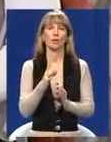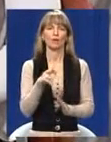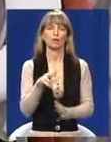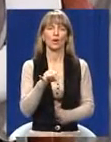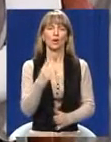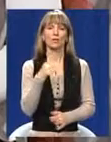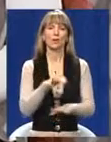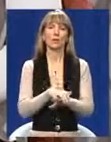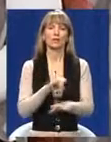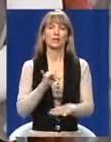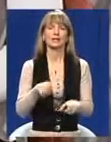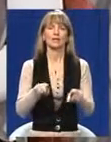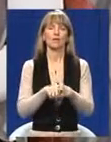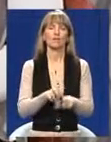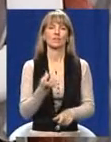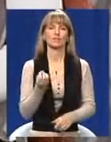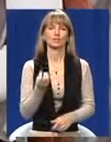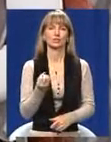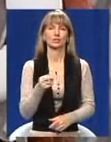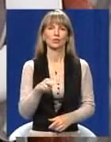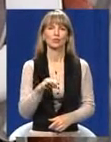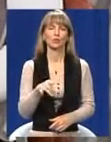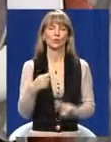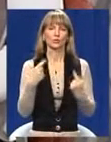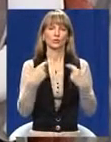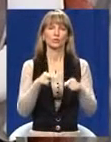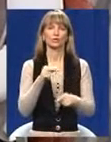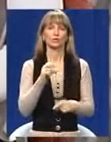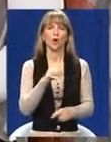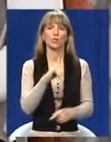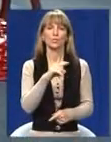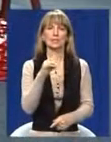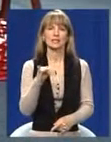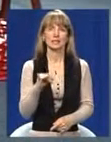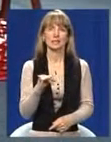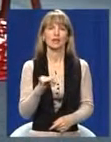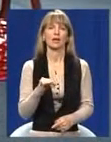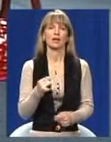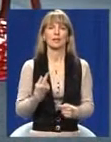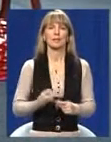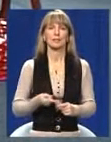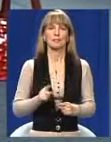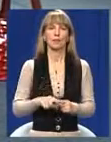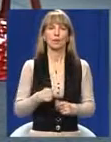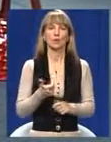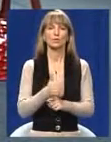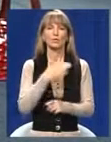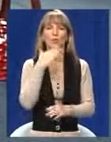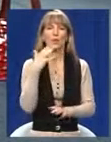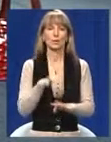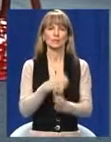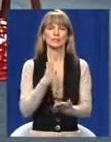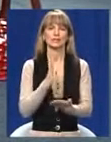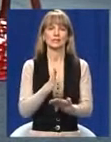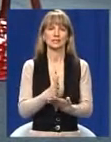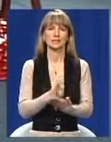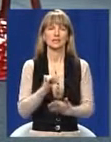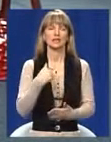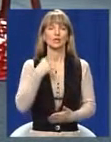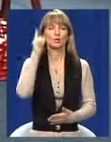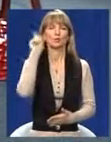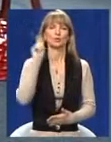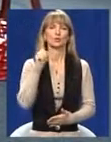котика, а й про такого іще, таку породу іншого – Чаузі, так? Так. Тож, дуже багато котиків іще існує, і я сподіваюся,